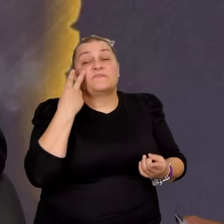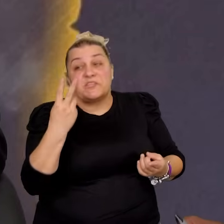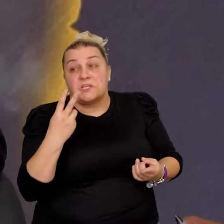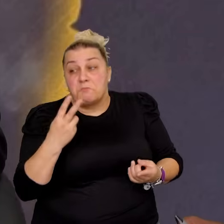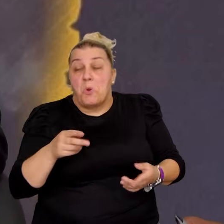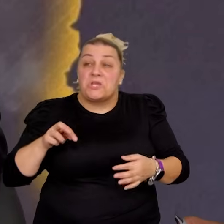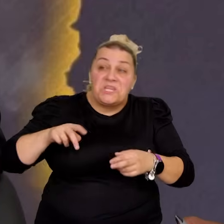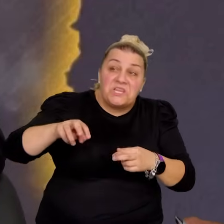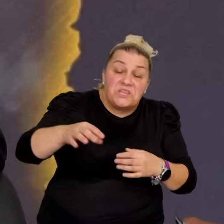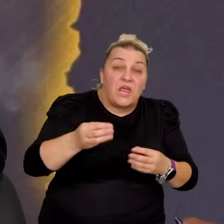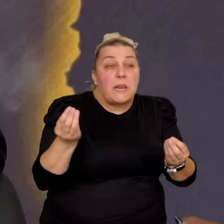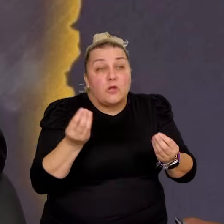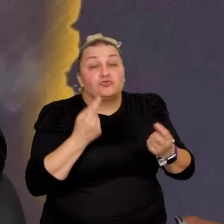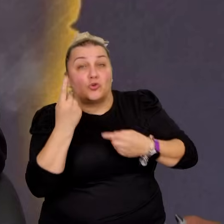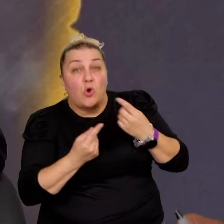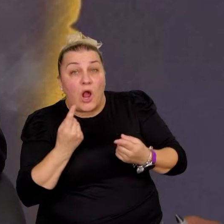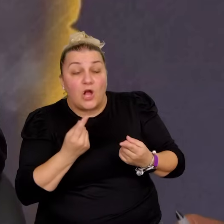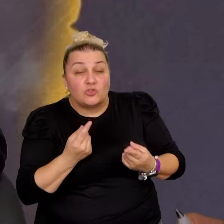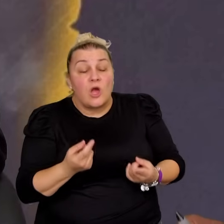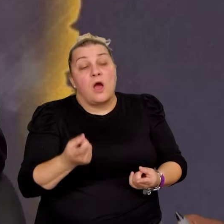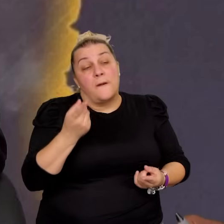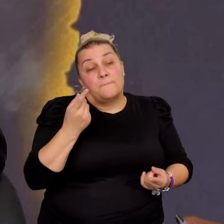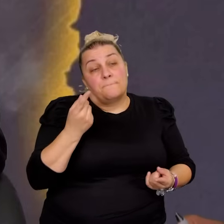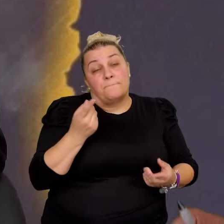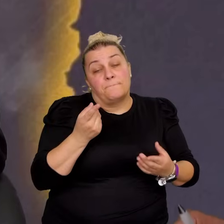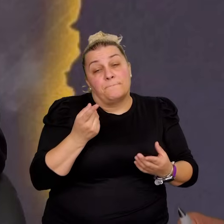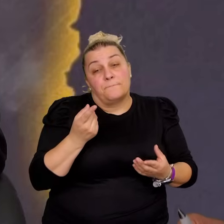vidimo, ide se, nešto se događa. Međutim,